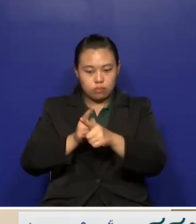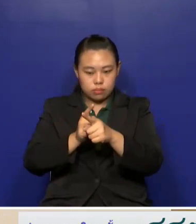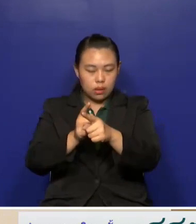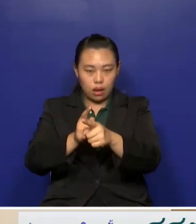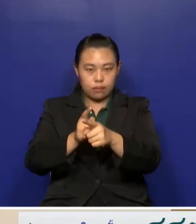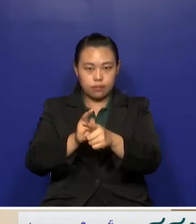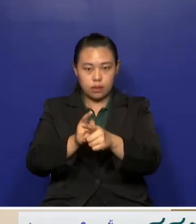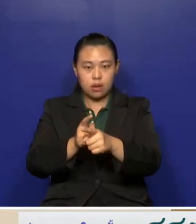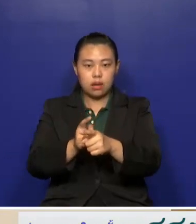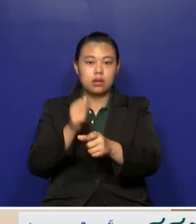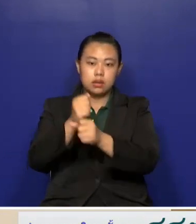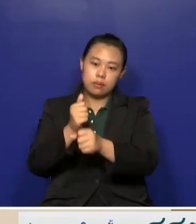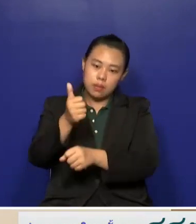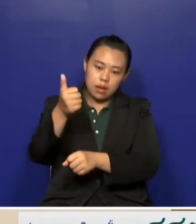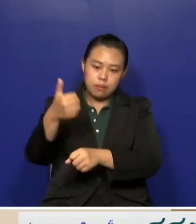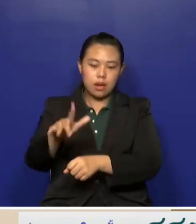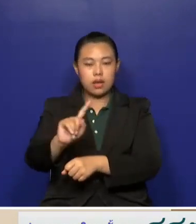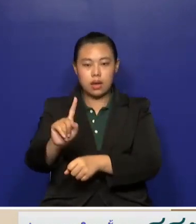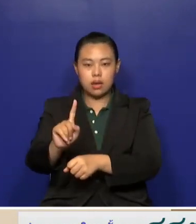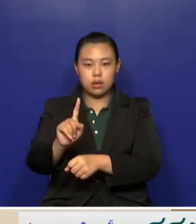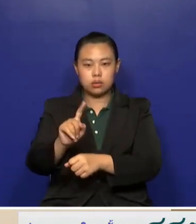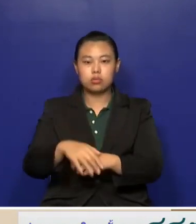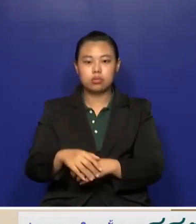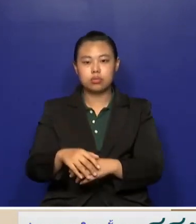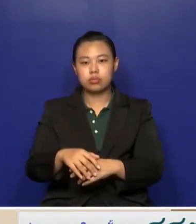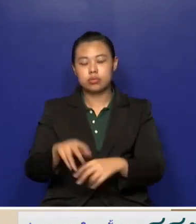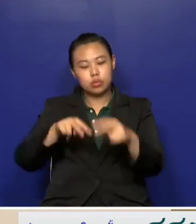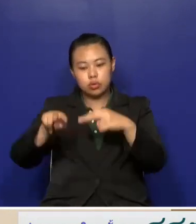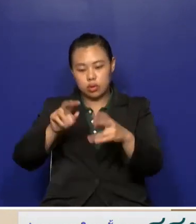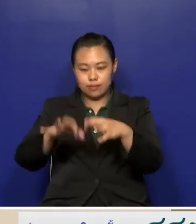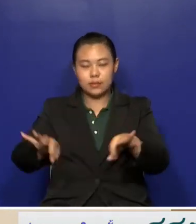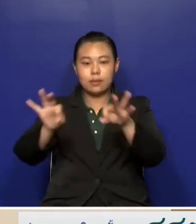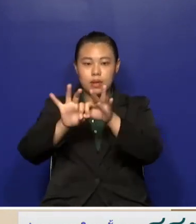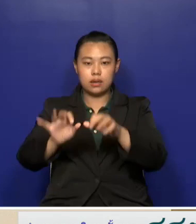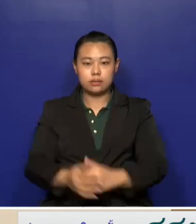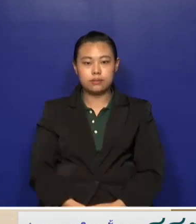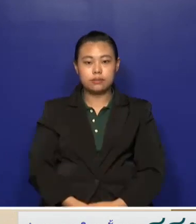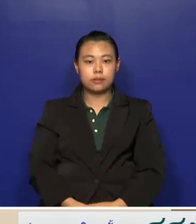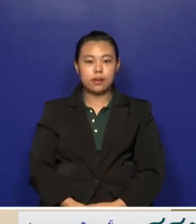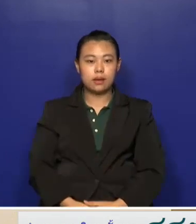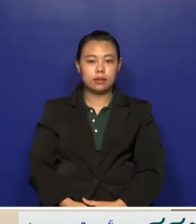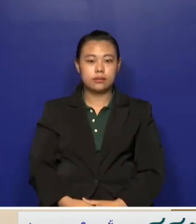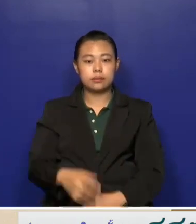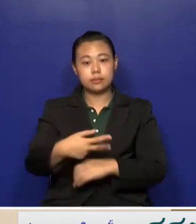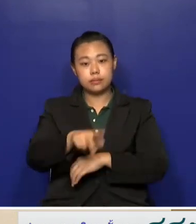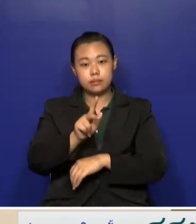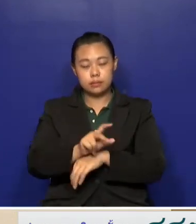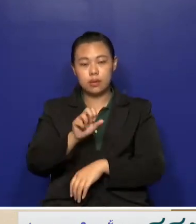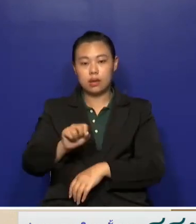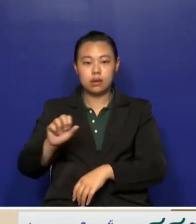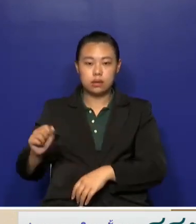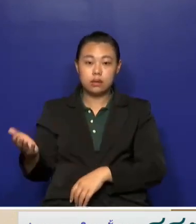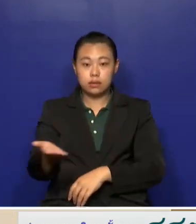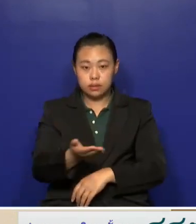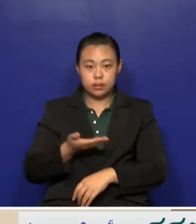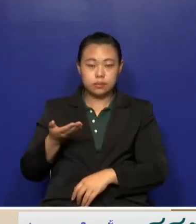เขาจะทำได้สำเร็จตามนั้นหรือเปล่านะครับต้องกราบเรียนท่านประธานและสมาชิกสภาผู้แทนราษฎรที่เคาร